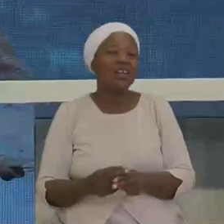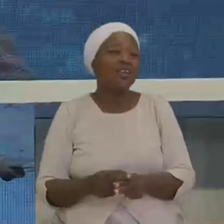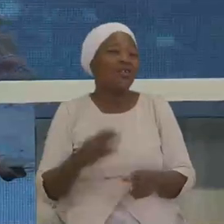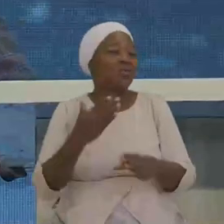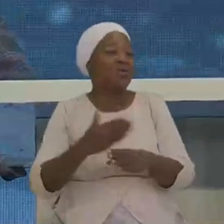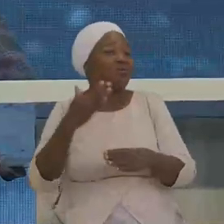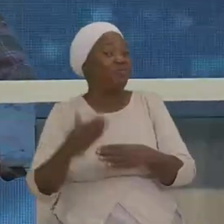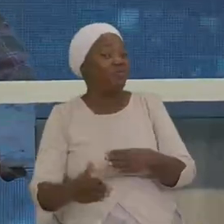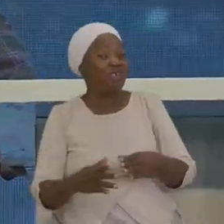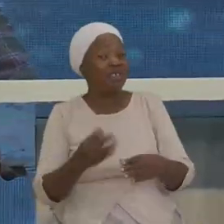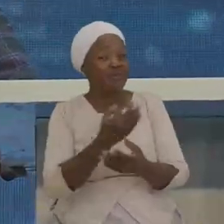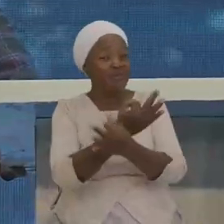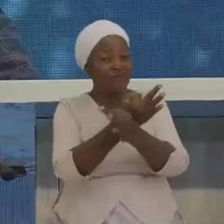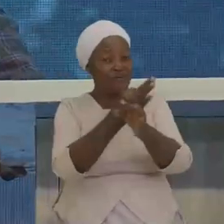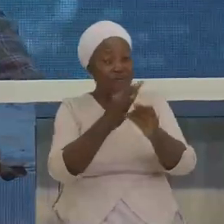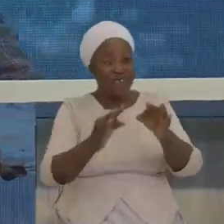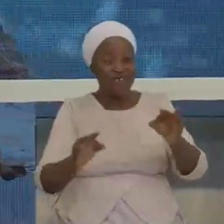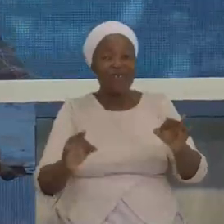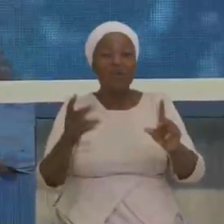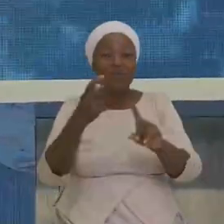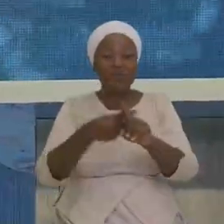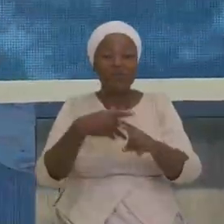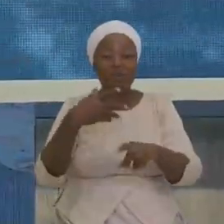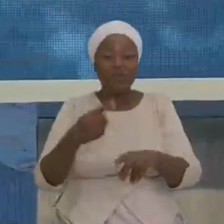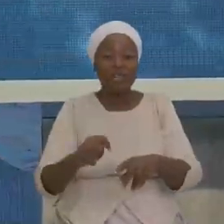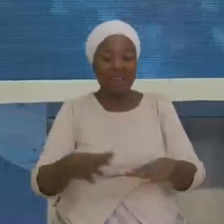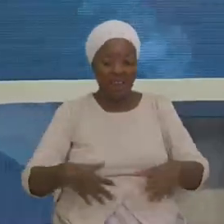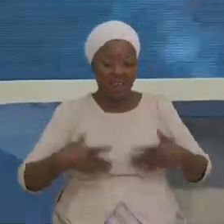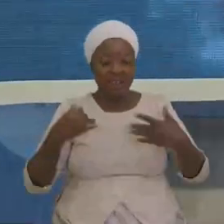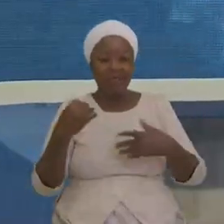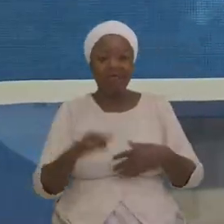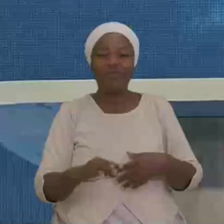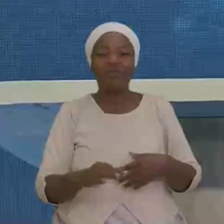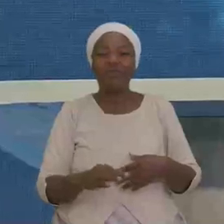La libération totale de la vie de misère et d'horreur.